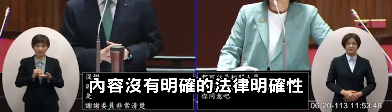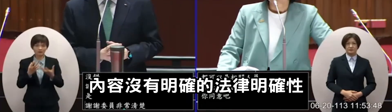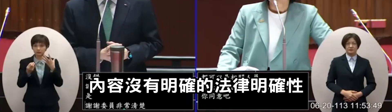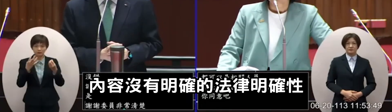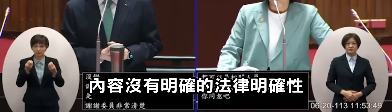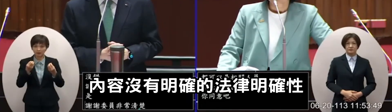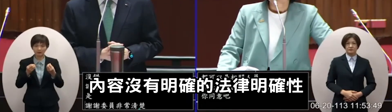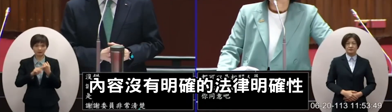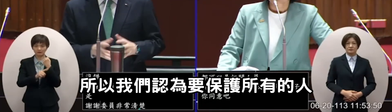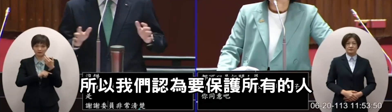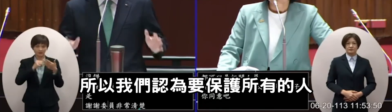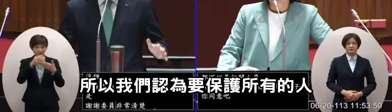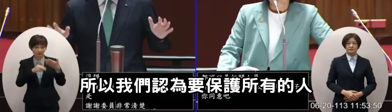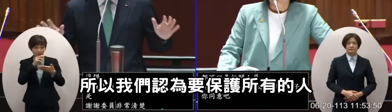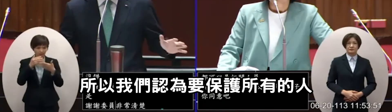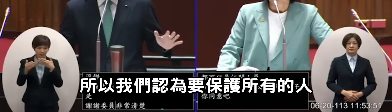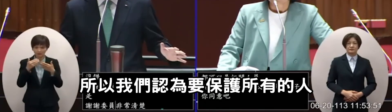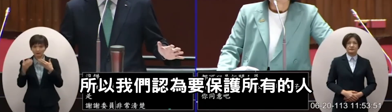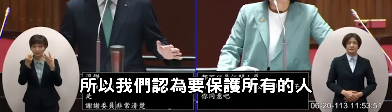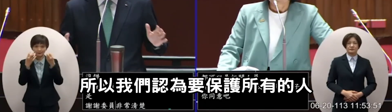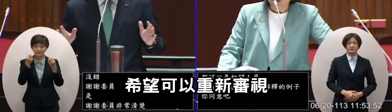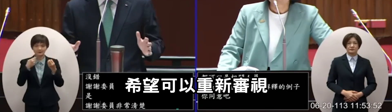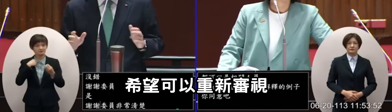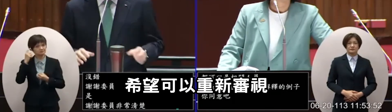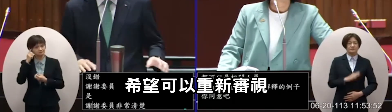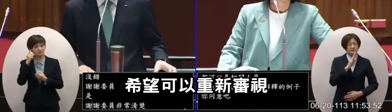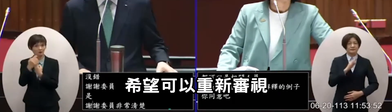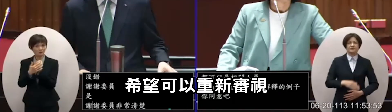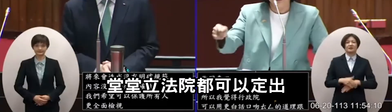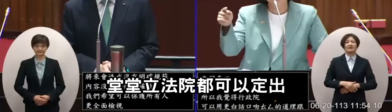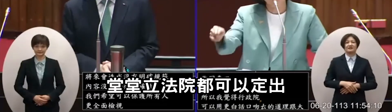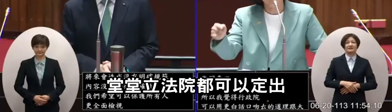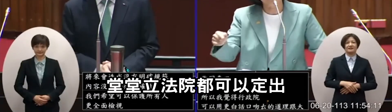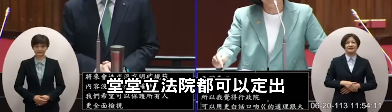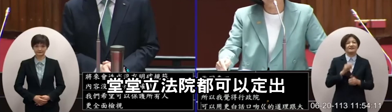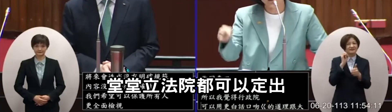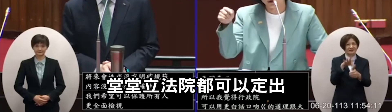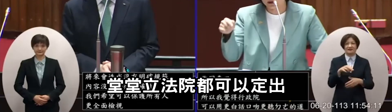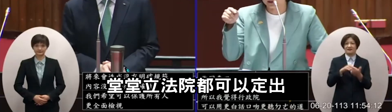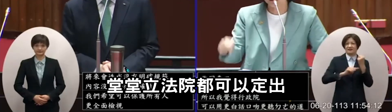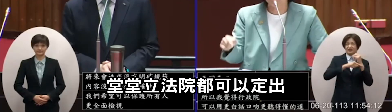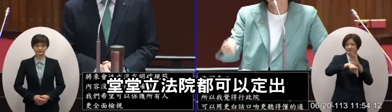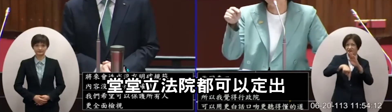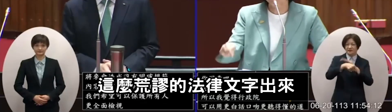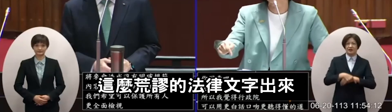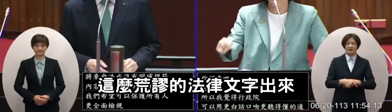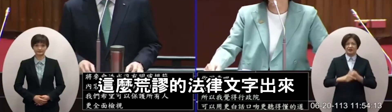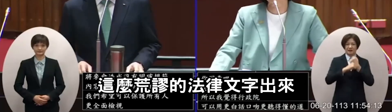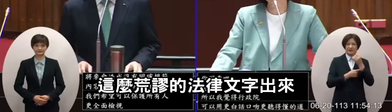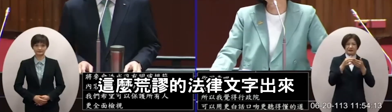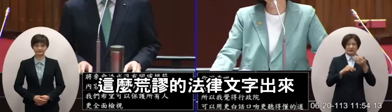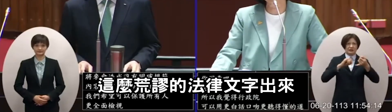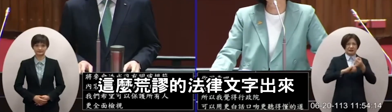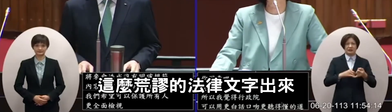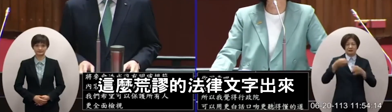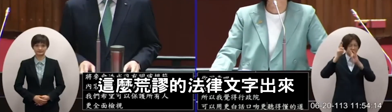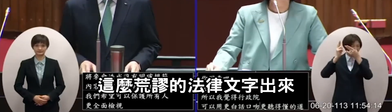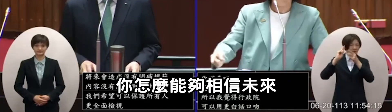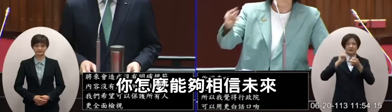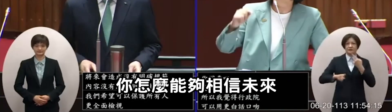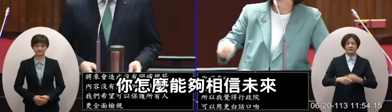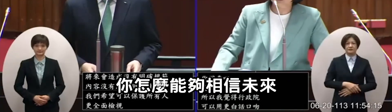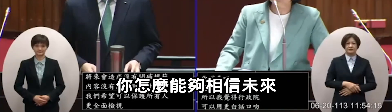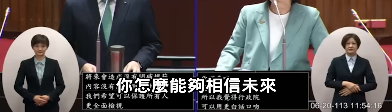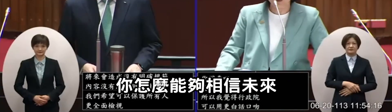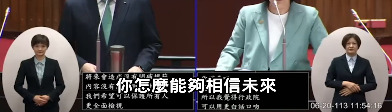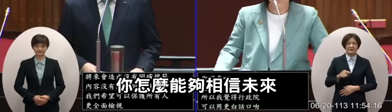明确的法律明确性，所以我们认为要保护所有的人，需要重新审视。 堂堂立法院都可以定出这么荒谬的法律文字出来，